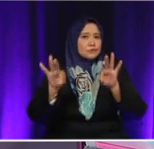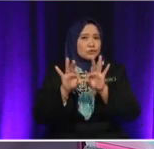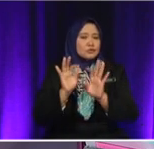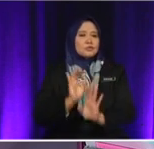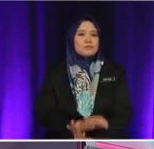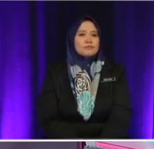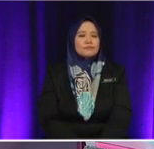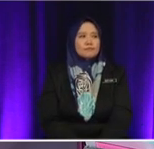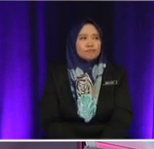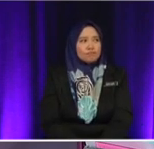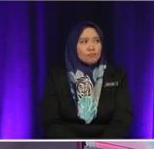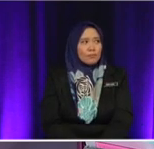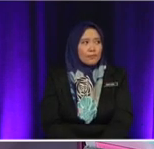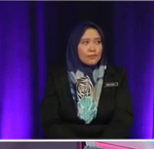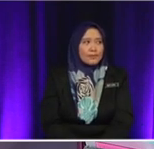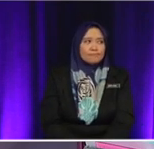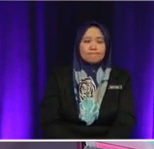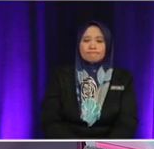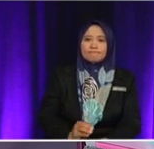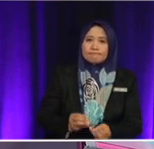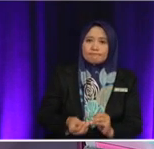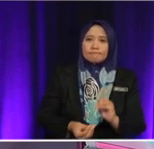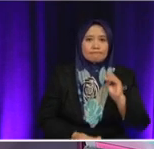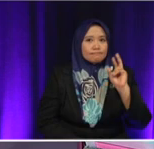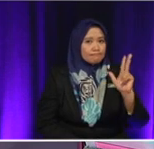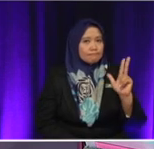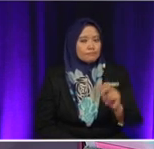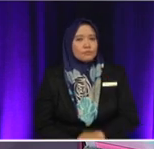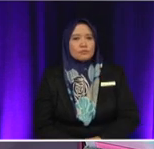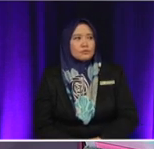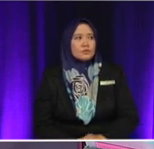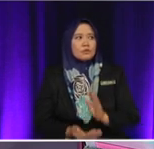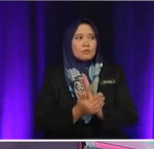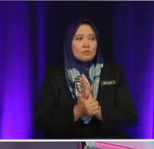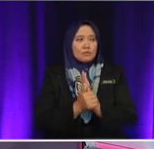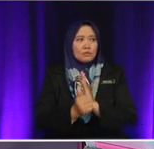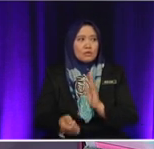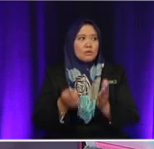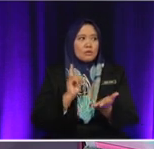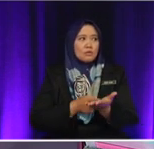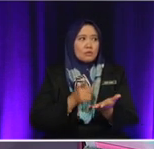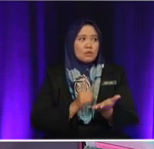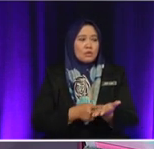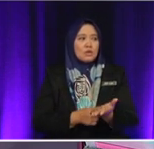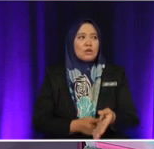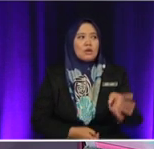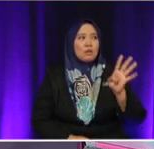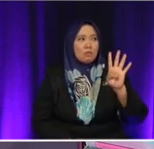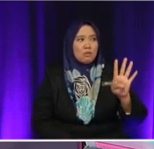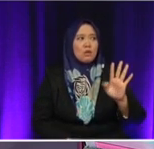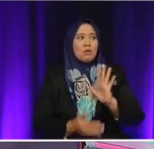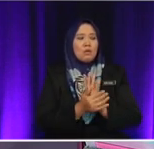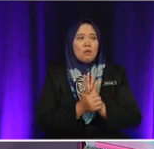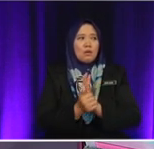masalah. Jadi seterusnya ada ketiga, iaitu kemahiran runding cara. Dan yang keempat adalah kemahiran mengurus masa.